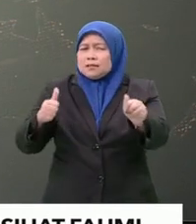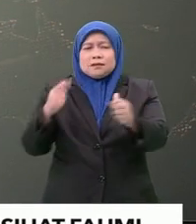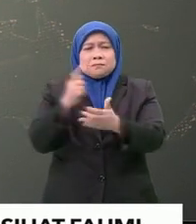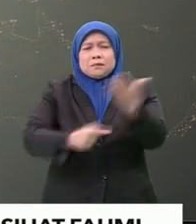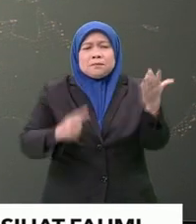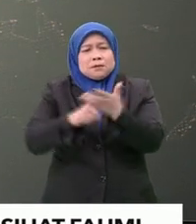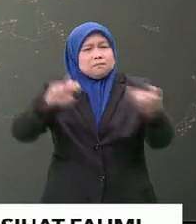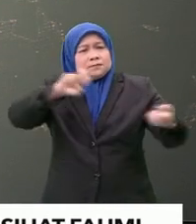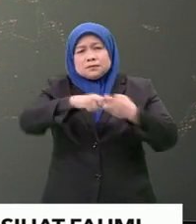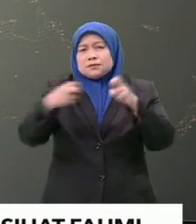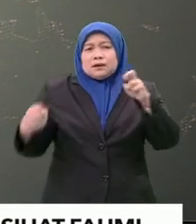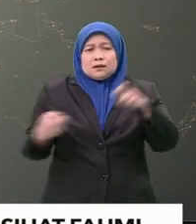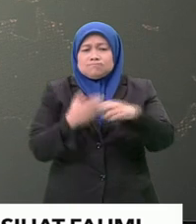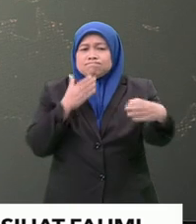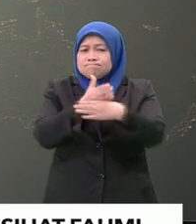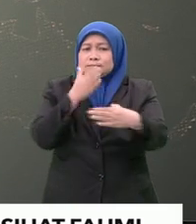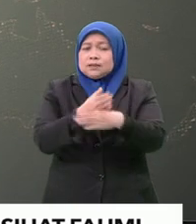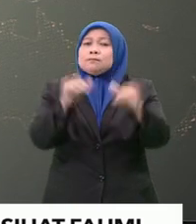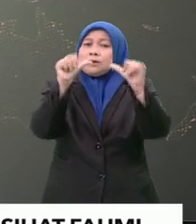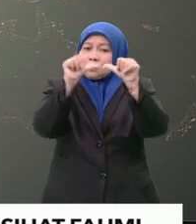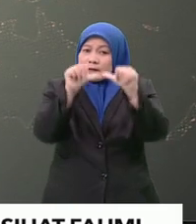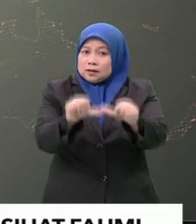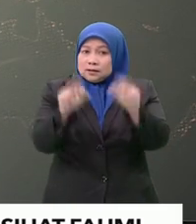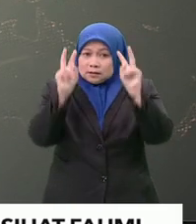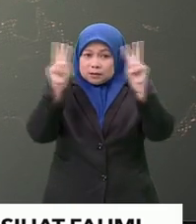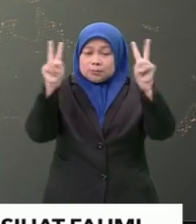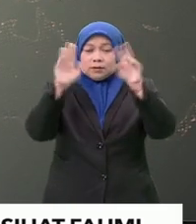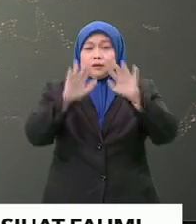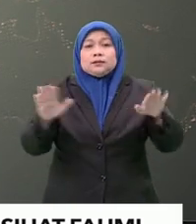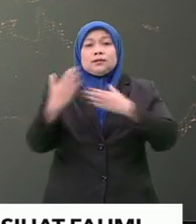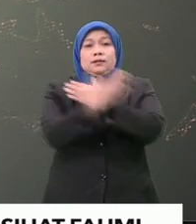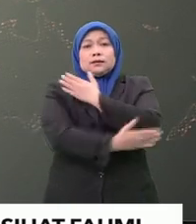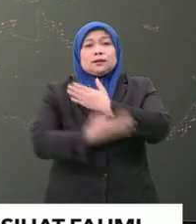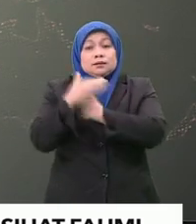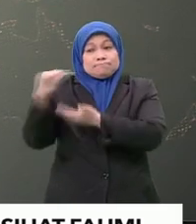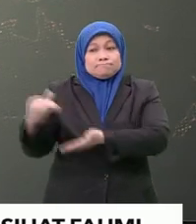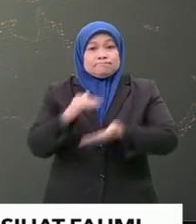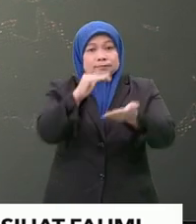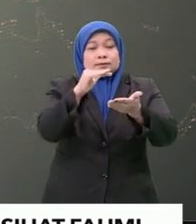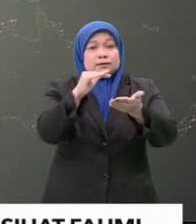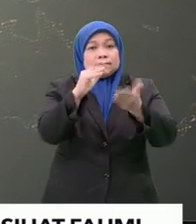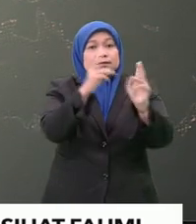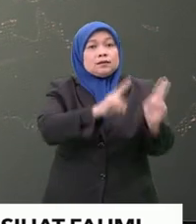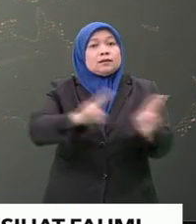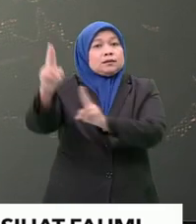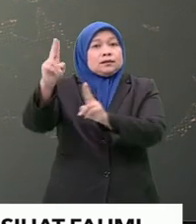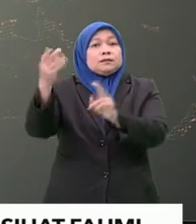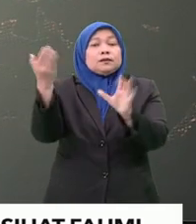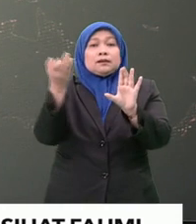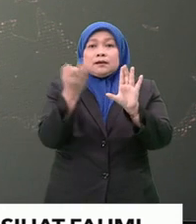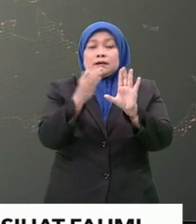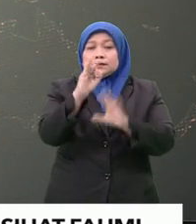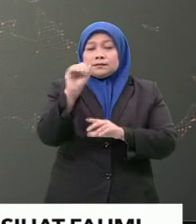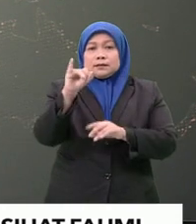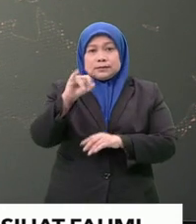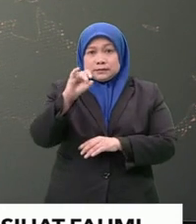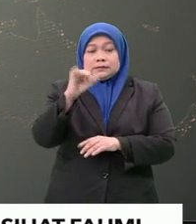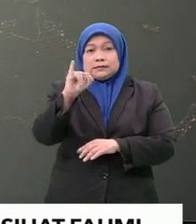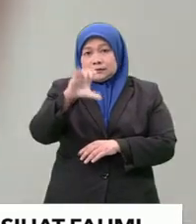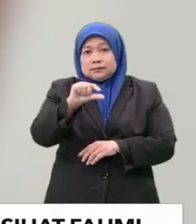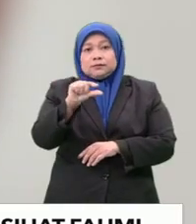dan kontroversi serta mengekalkan keharmonian negara. Mesej tersebut dimuat naik melalui akaun Instagram beliau sementara